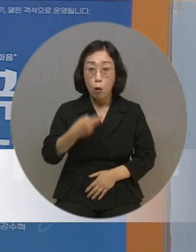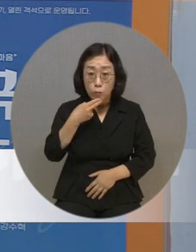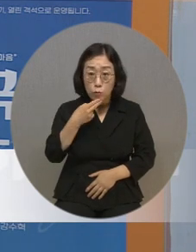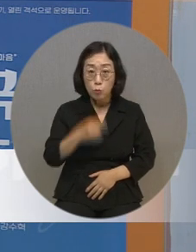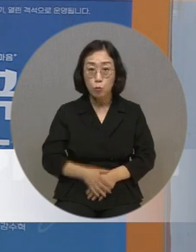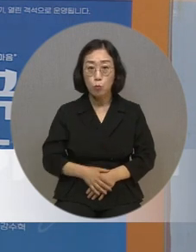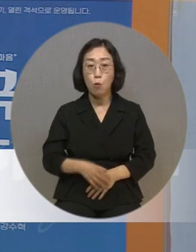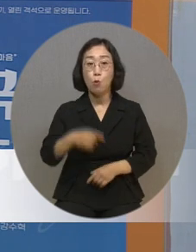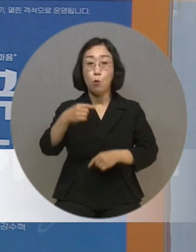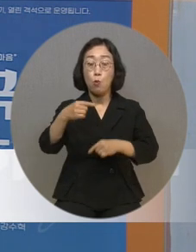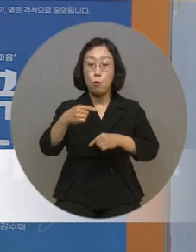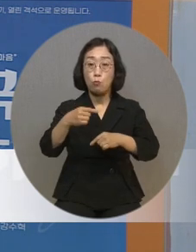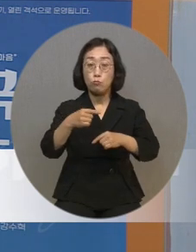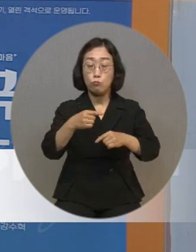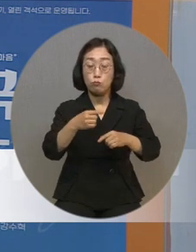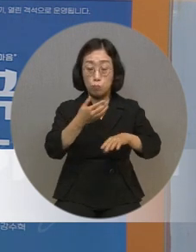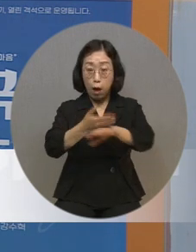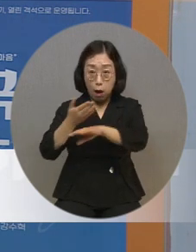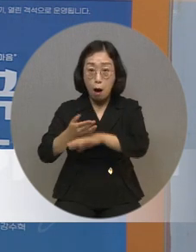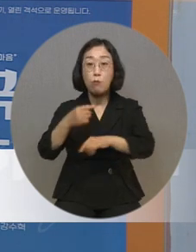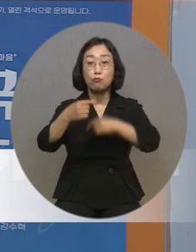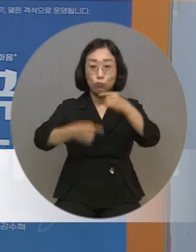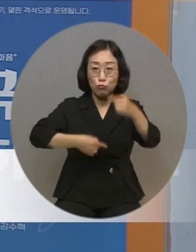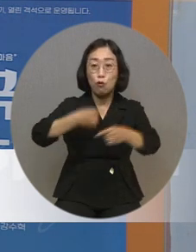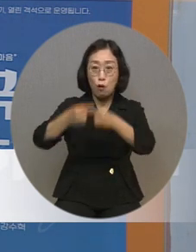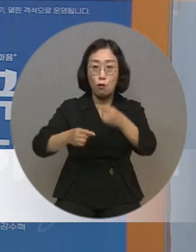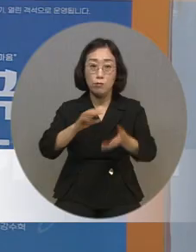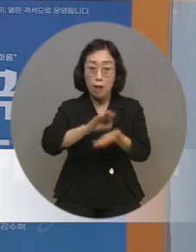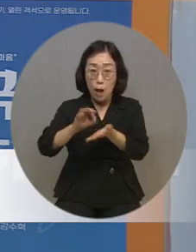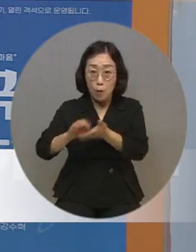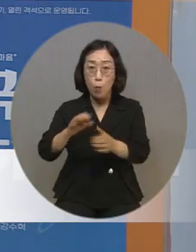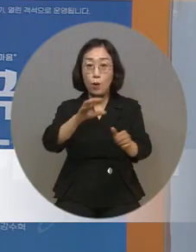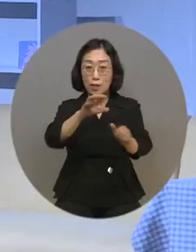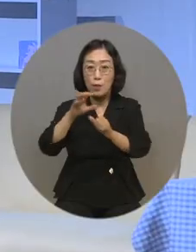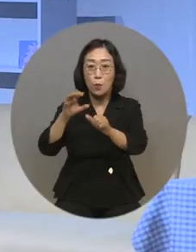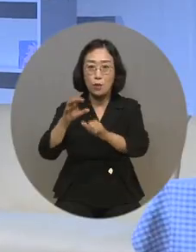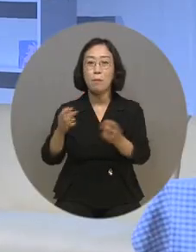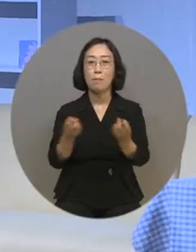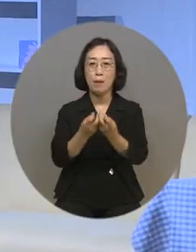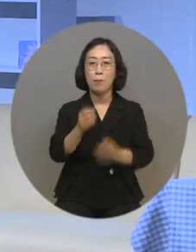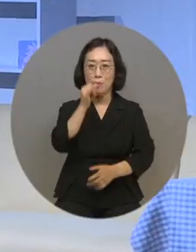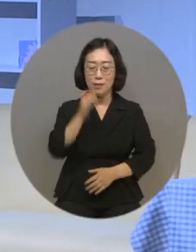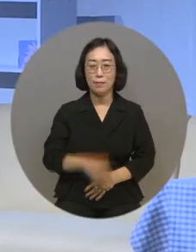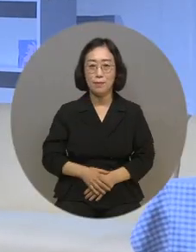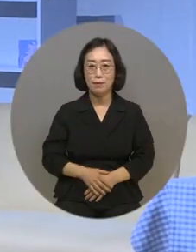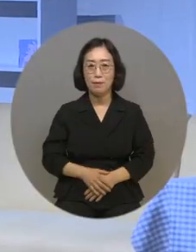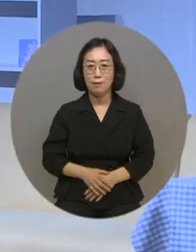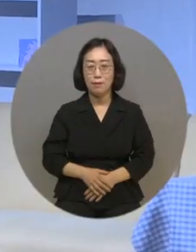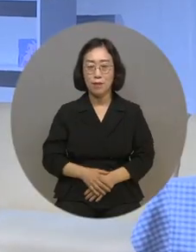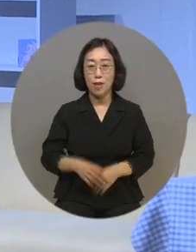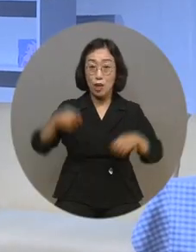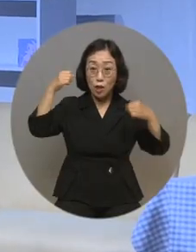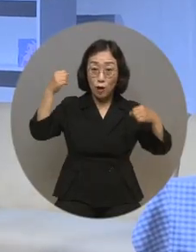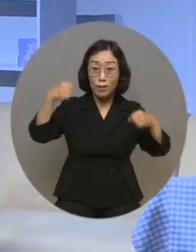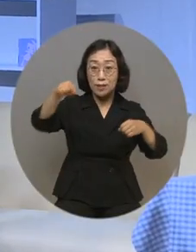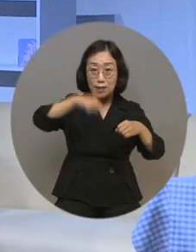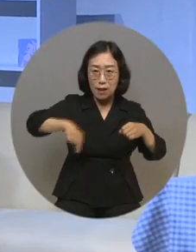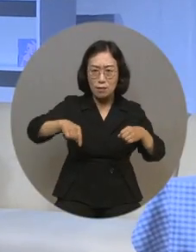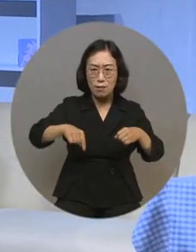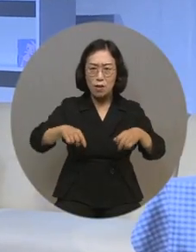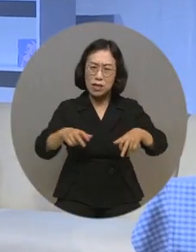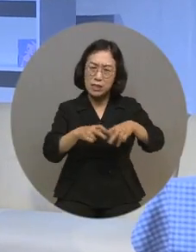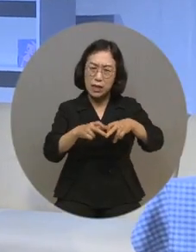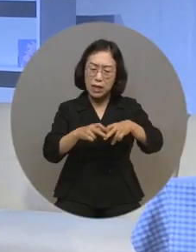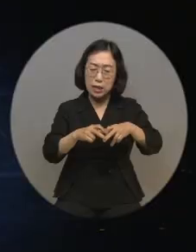다양한 수어를 사용하는 그런 방식을 활용하고 있는데요. 연극에서 다루는 일상생활 속 장애인의